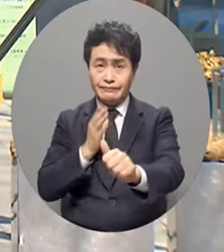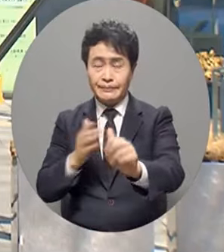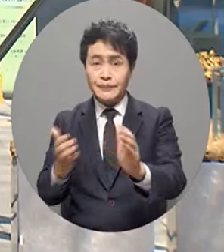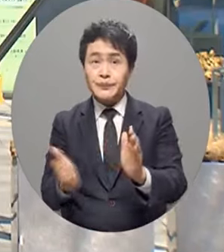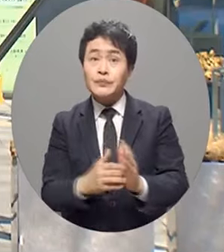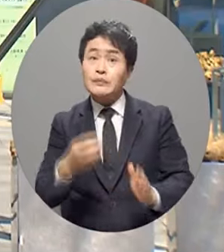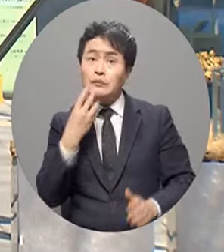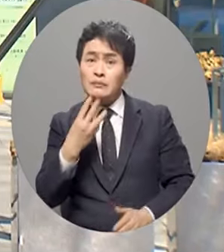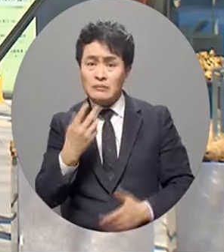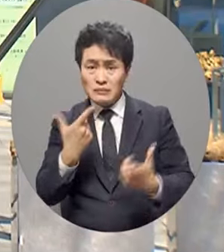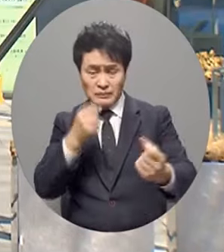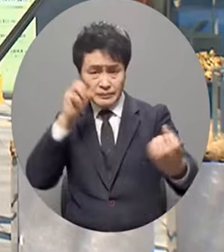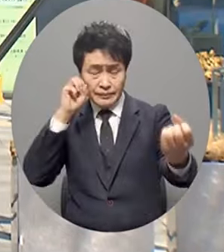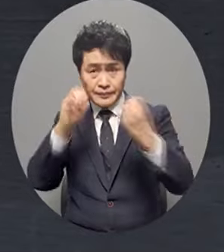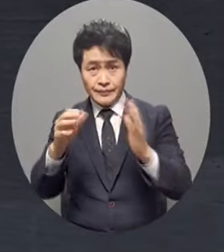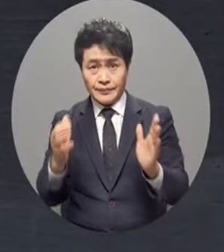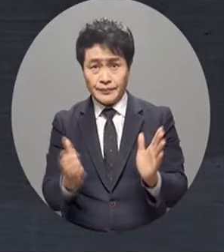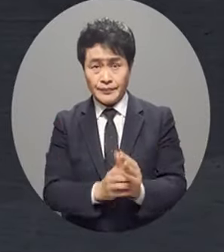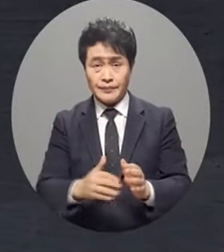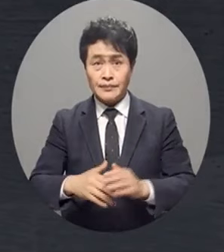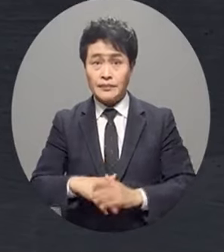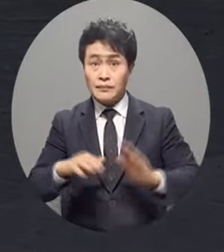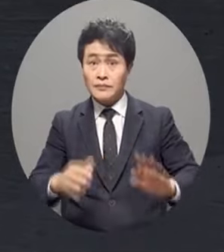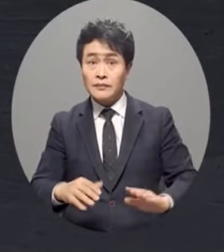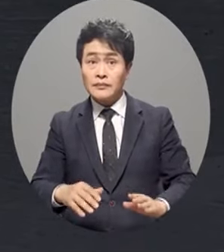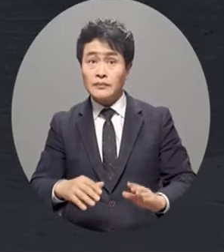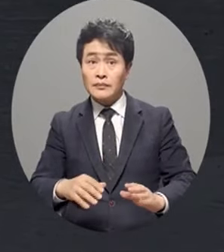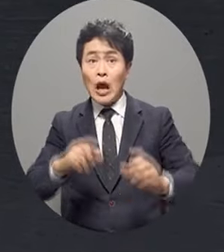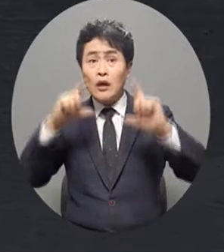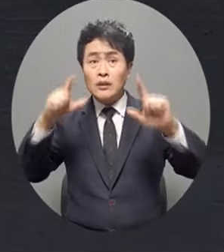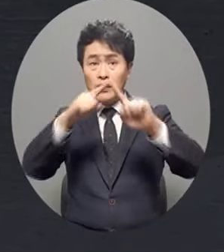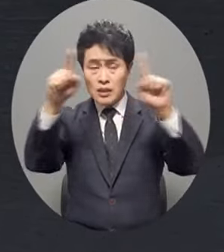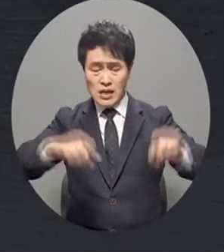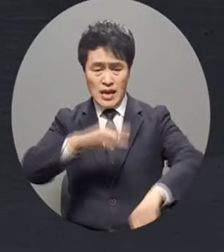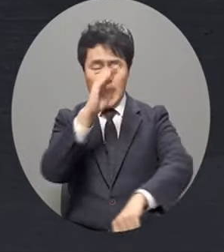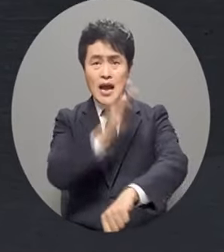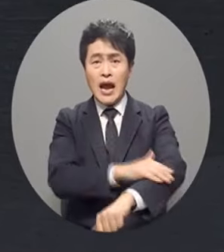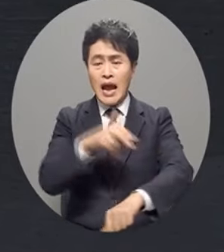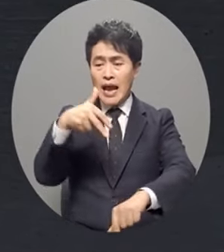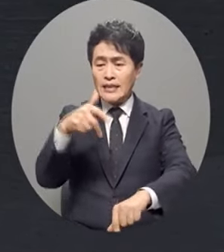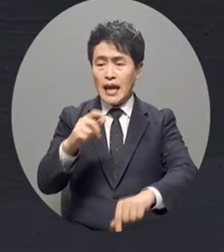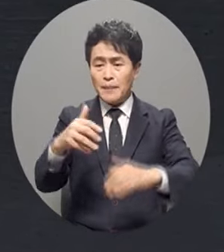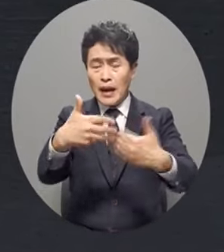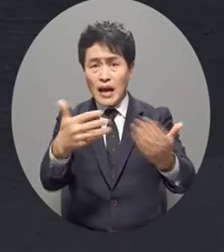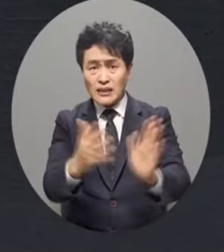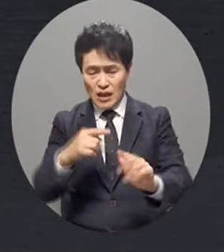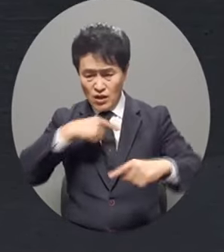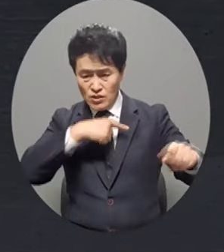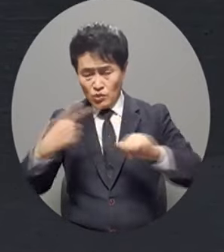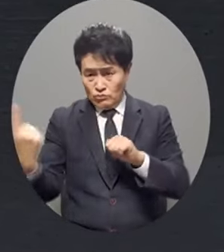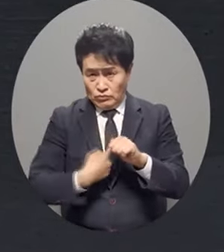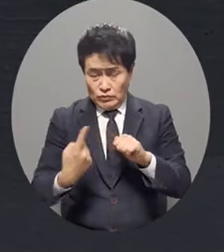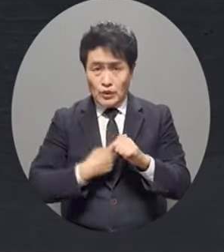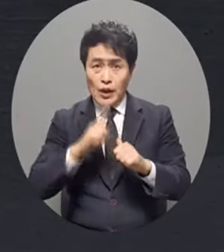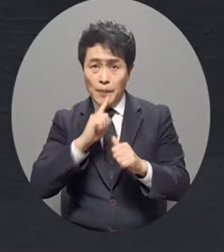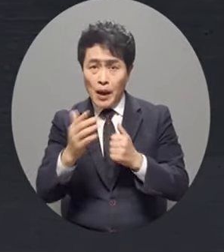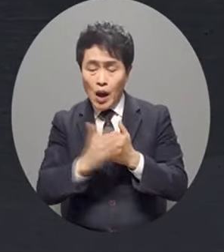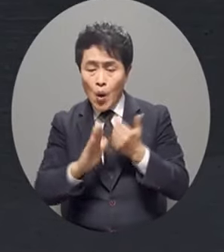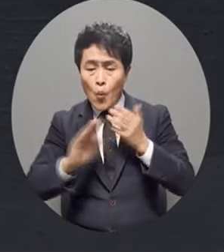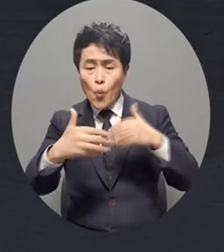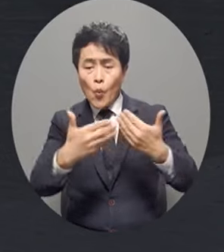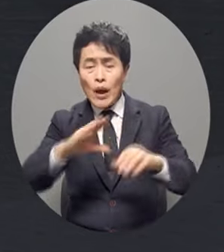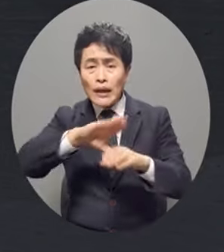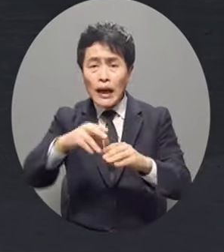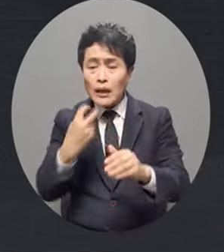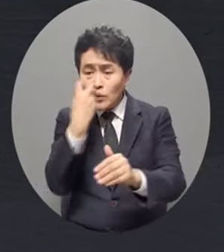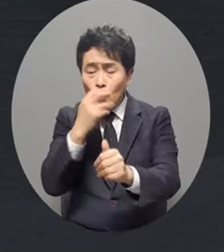서울시도 맞대응에 나섰습니다. 성명서를 통해 좌파단체의 정치적 공격이라고 날을 세우며 외국인